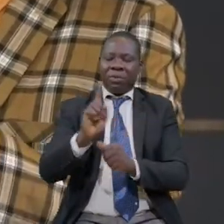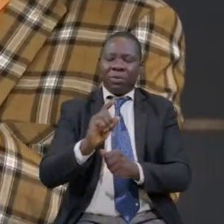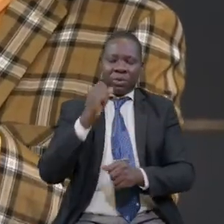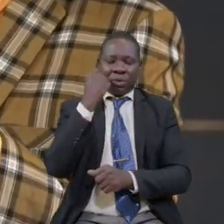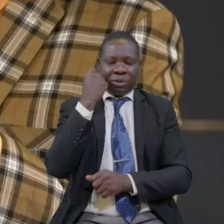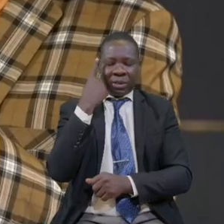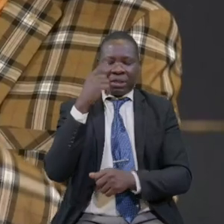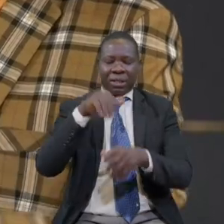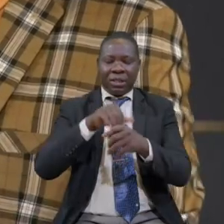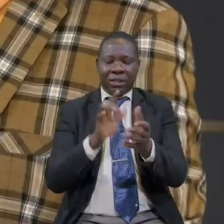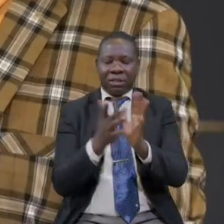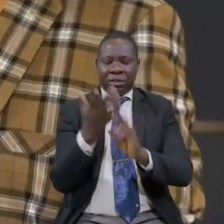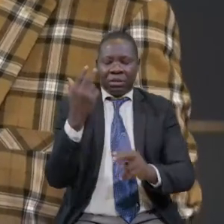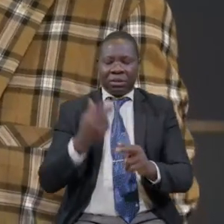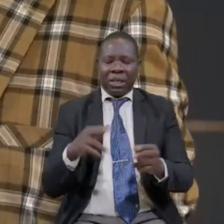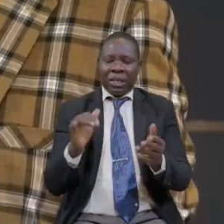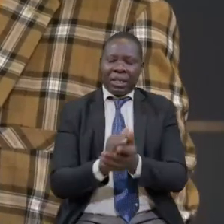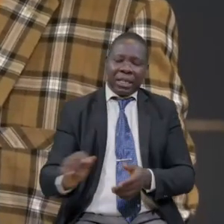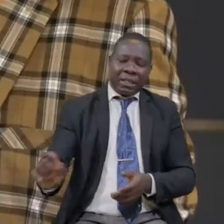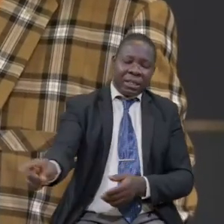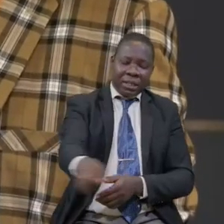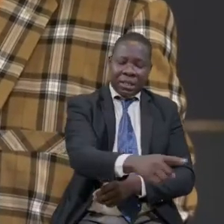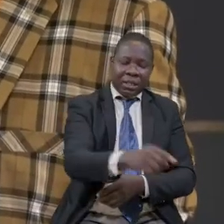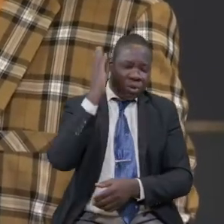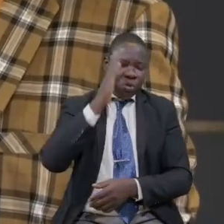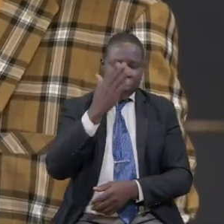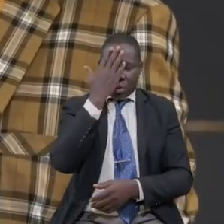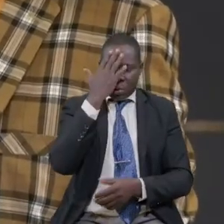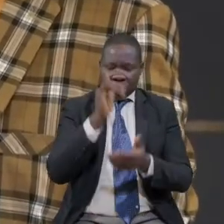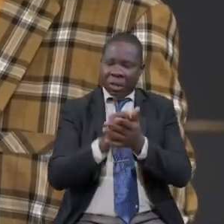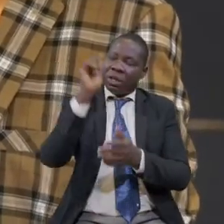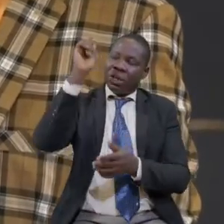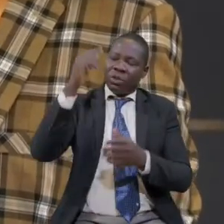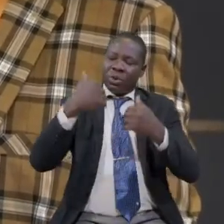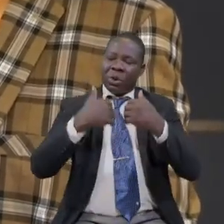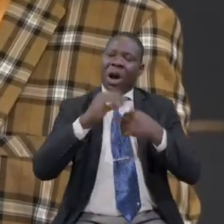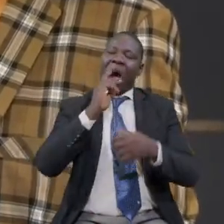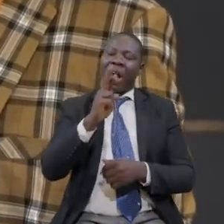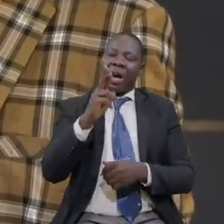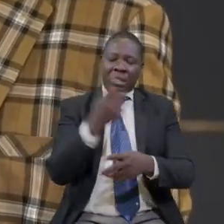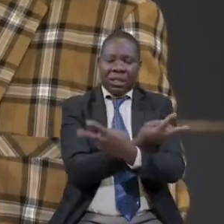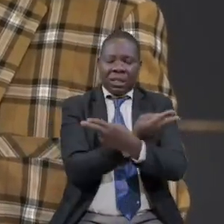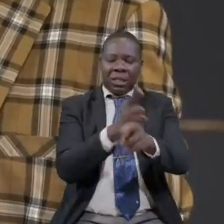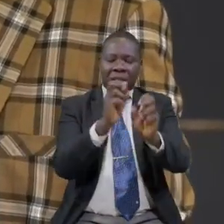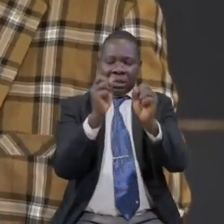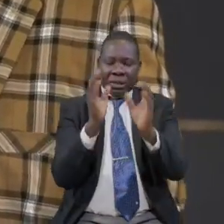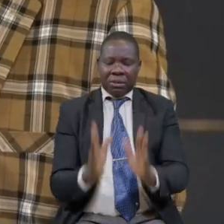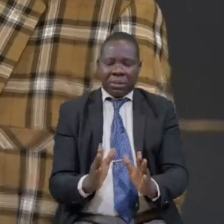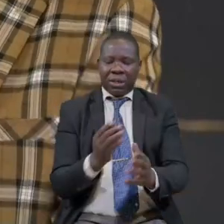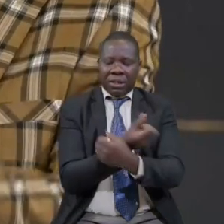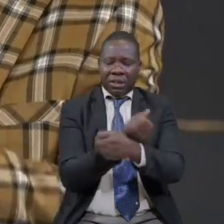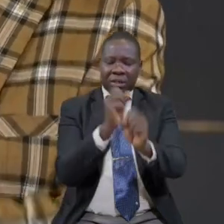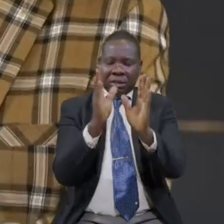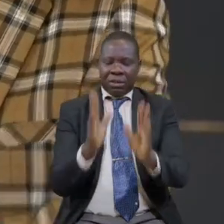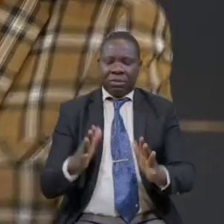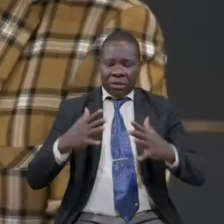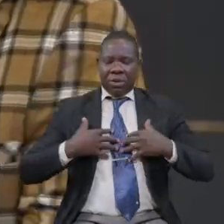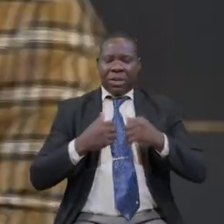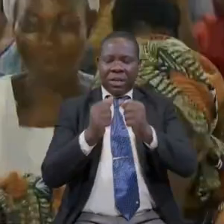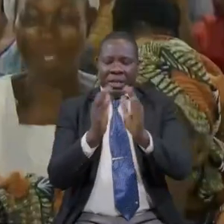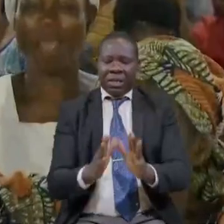compréhensible à tous, et que tous sachent que tu es le Rédempteur, le Sauveur, le Guérisseur,